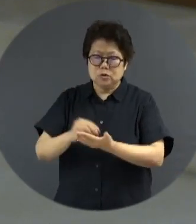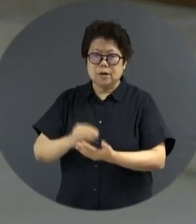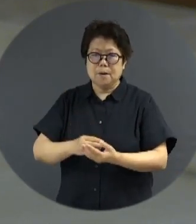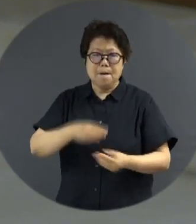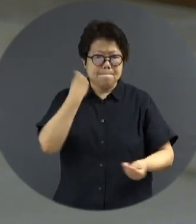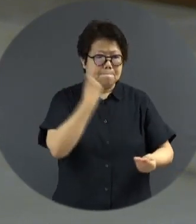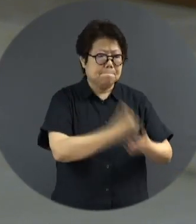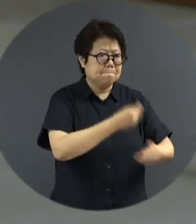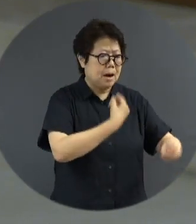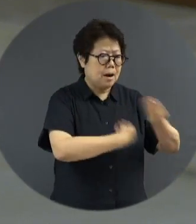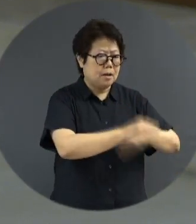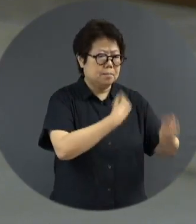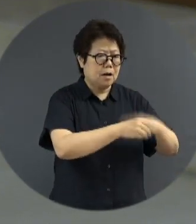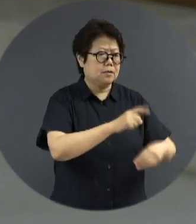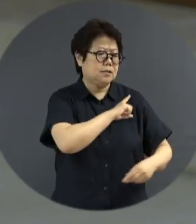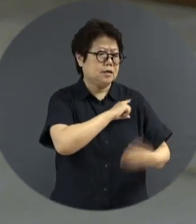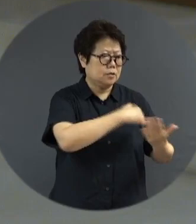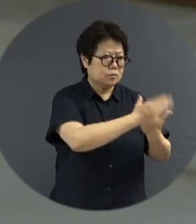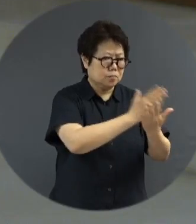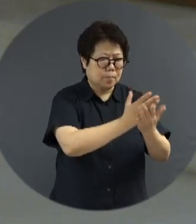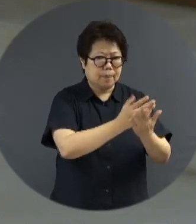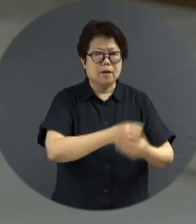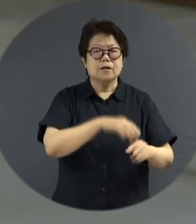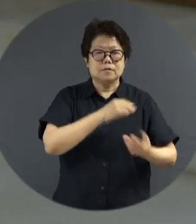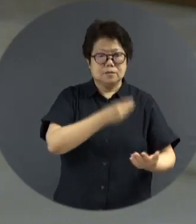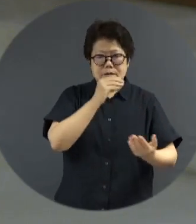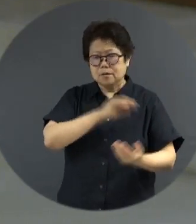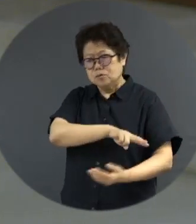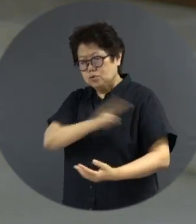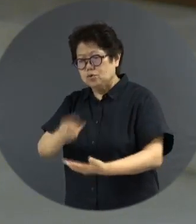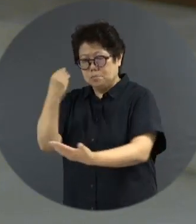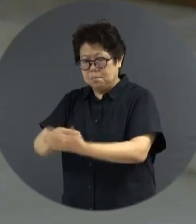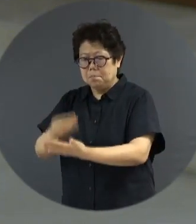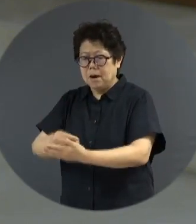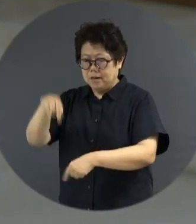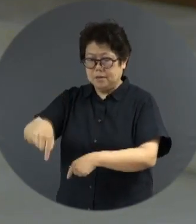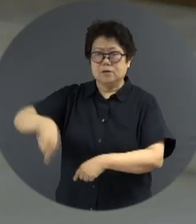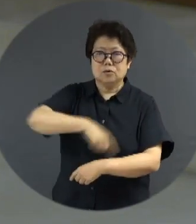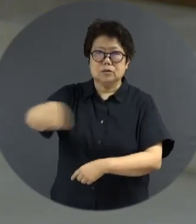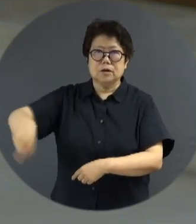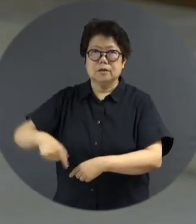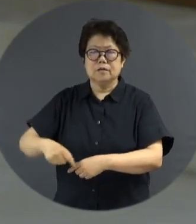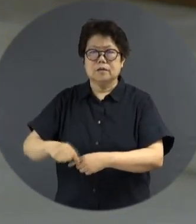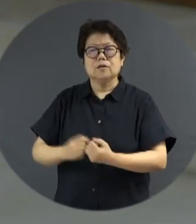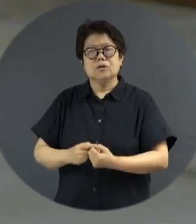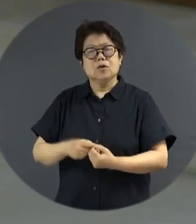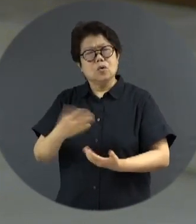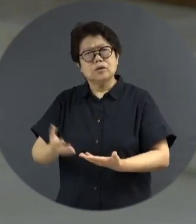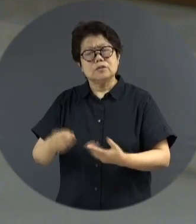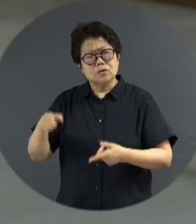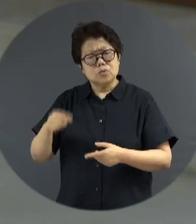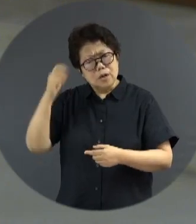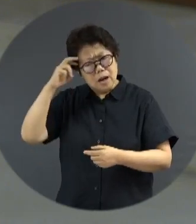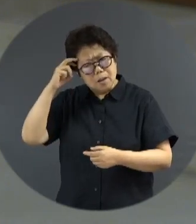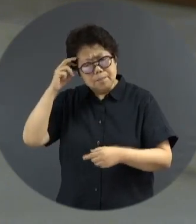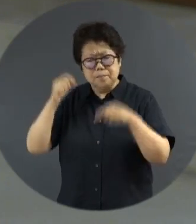卖掉去买这块地。我们因此而被引入这个譬喻当中，耶稣所讲的宝藏